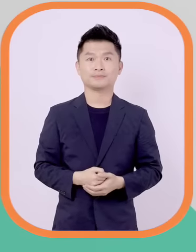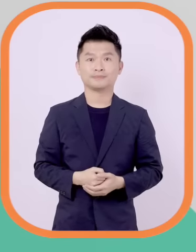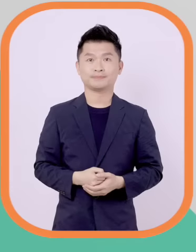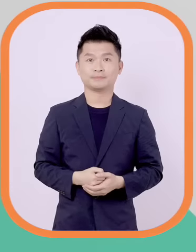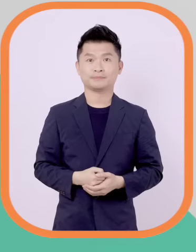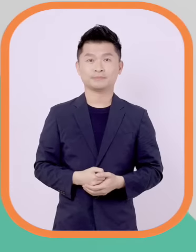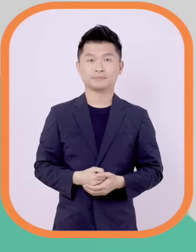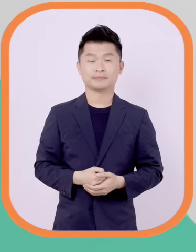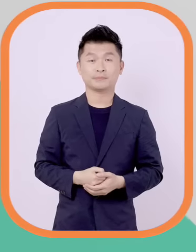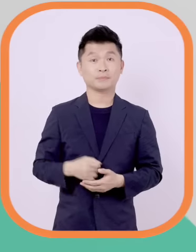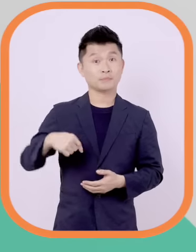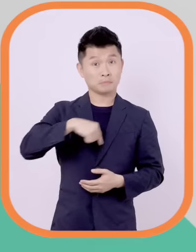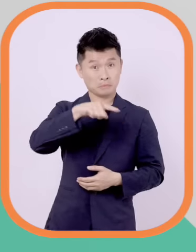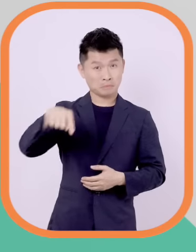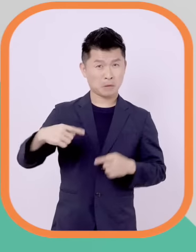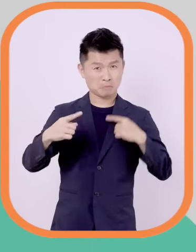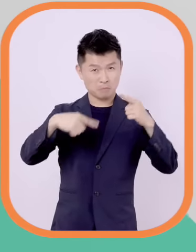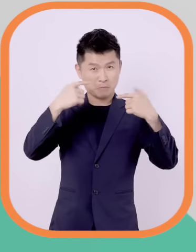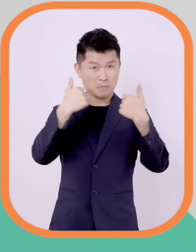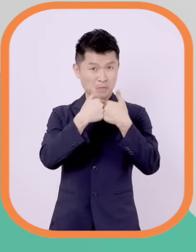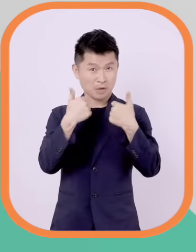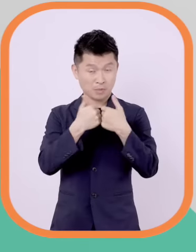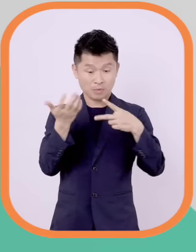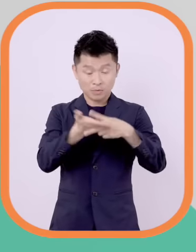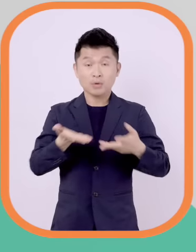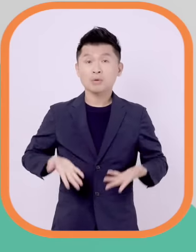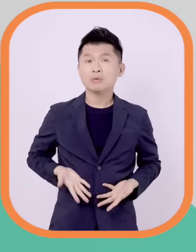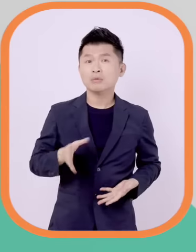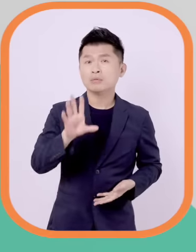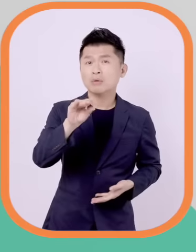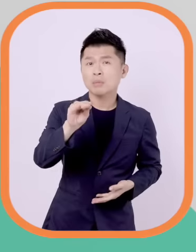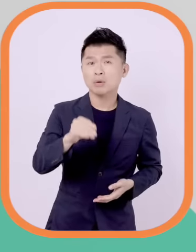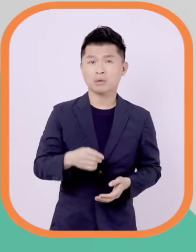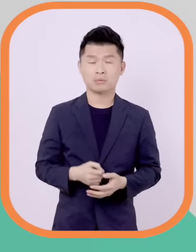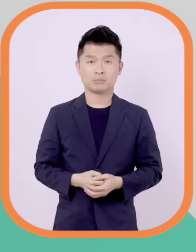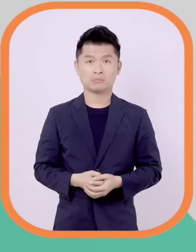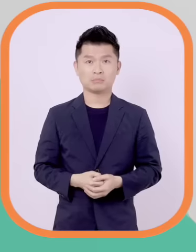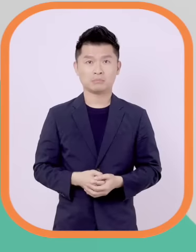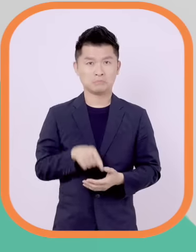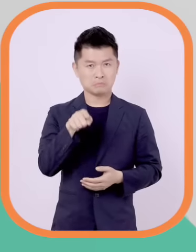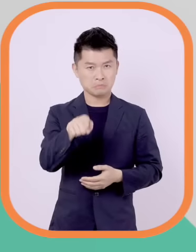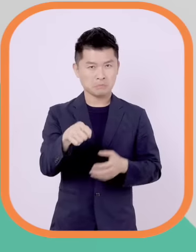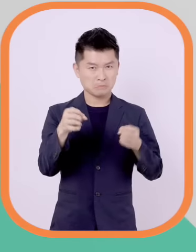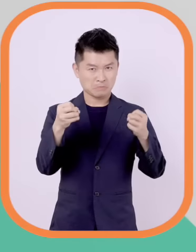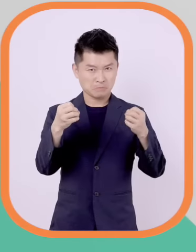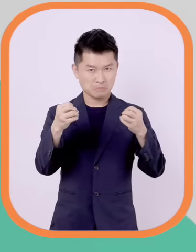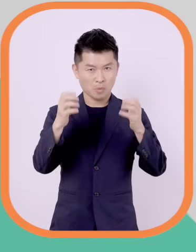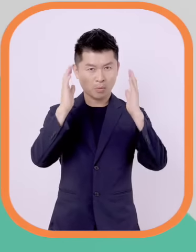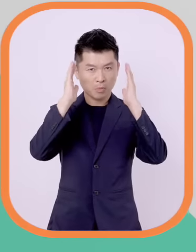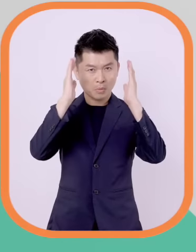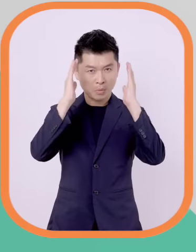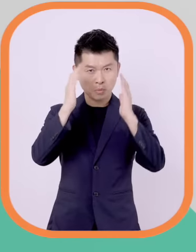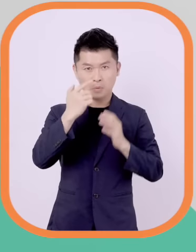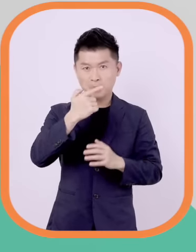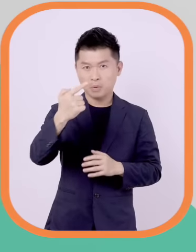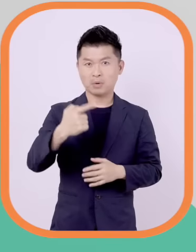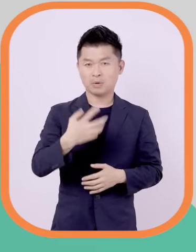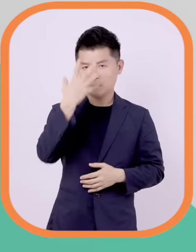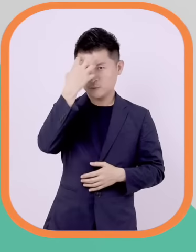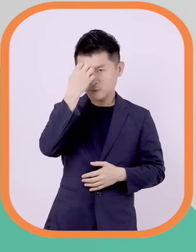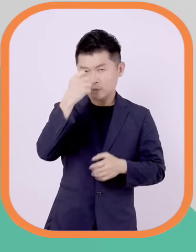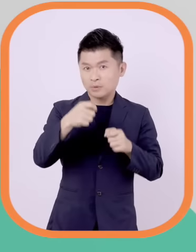请问法官，我们开会会有中场休息的时间吗？毕竟这议题很严